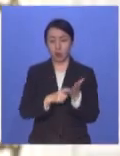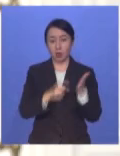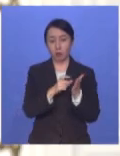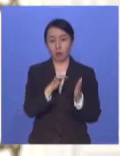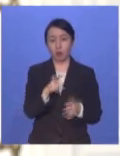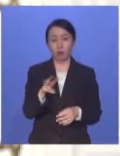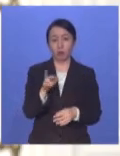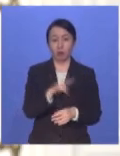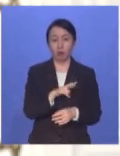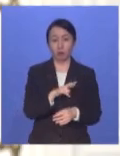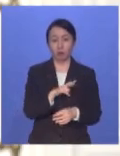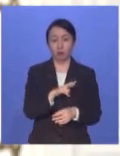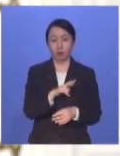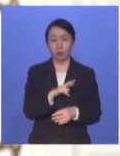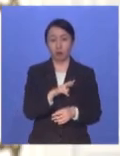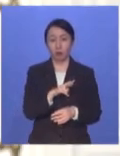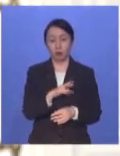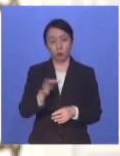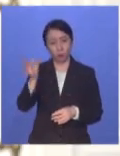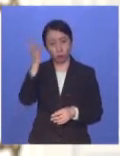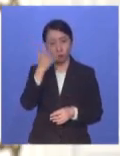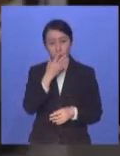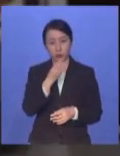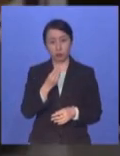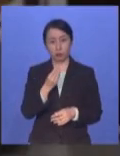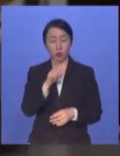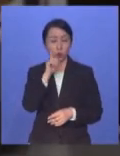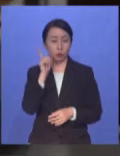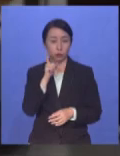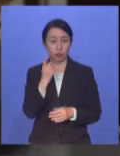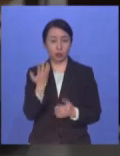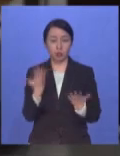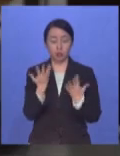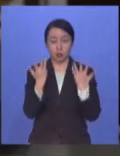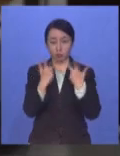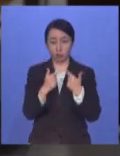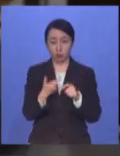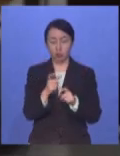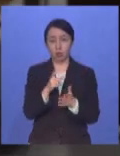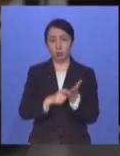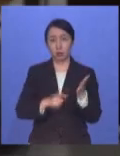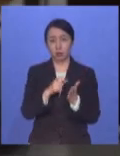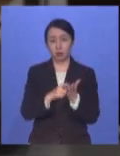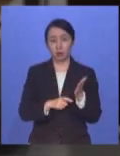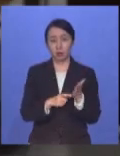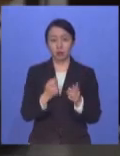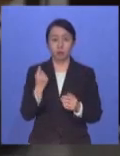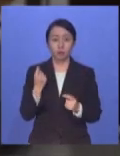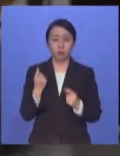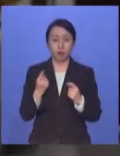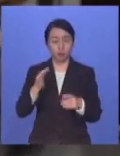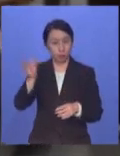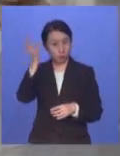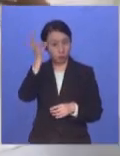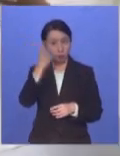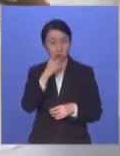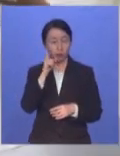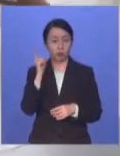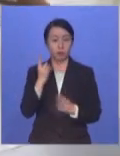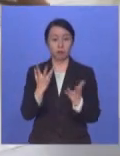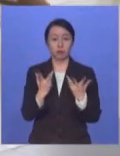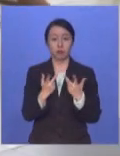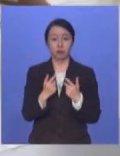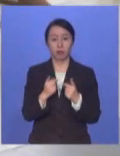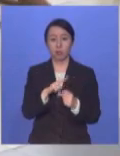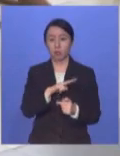Абая «Исіңде барма жас күнің, помнишь ли твою свою юность?». Если прочитав это стихотворение, они немножко вспомнят свою юность. В